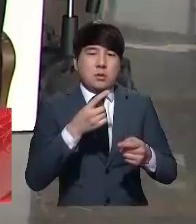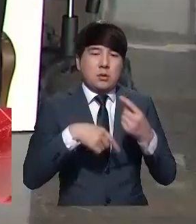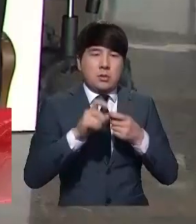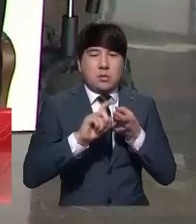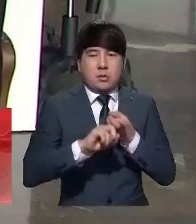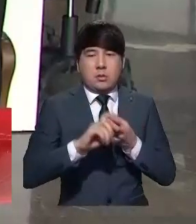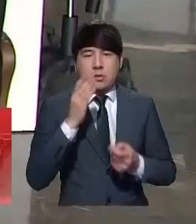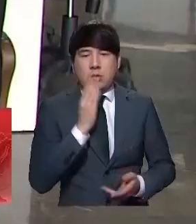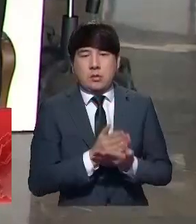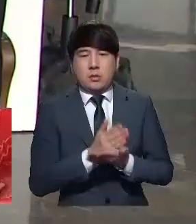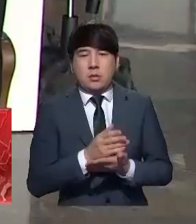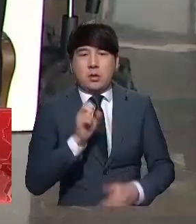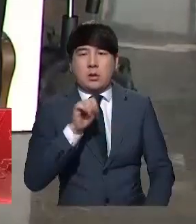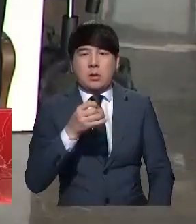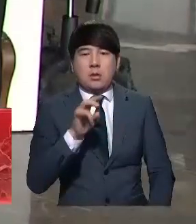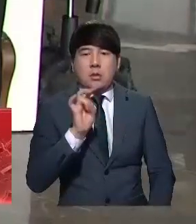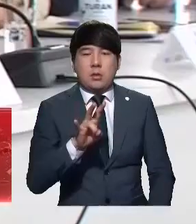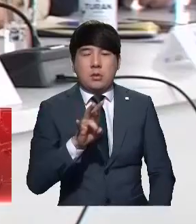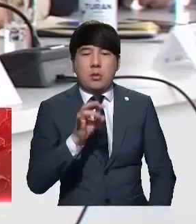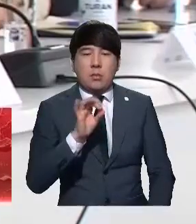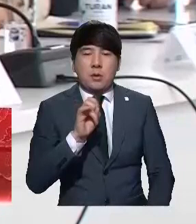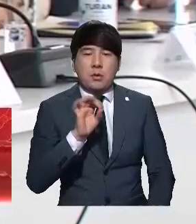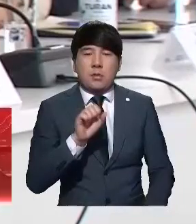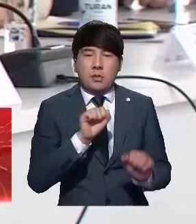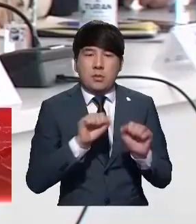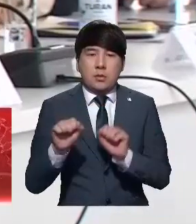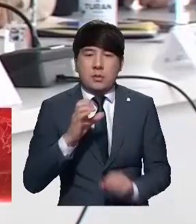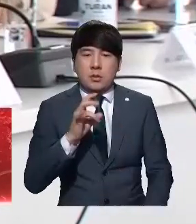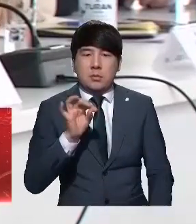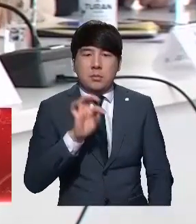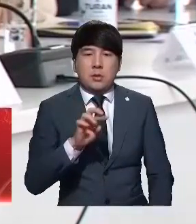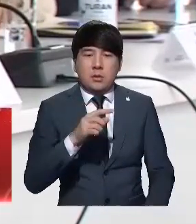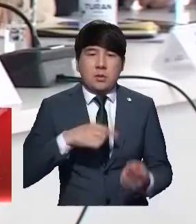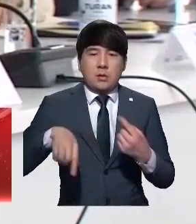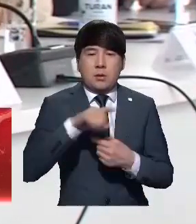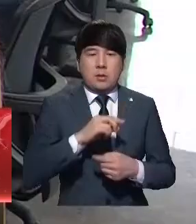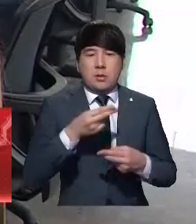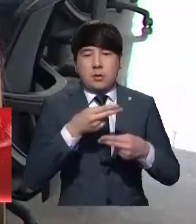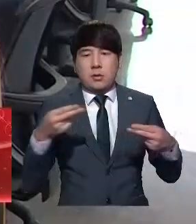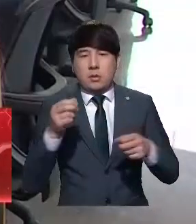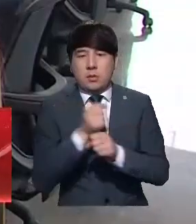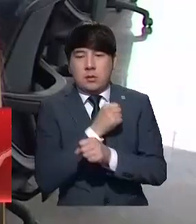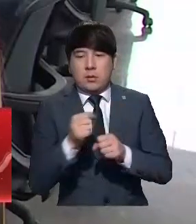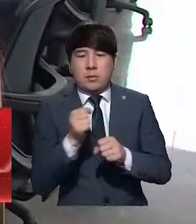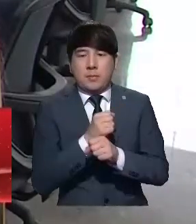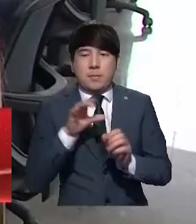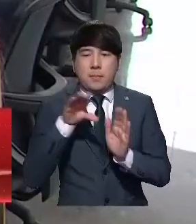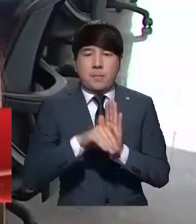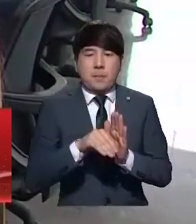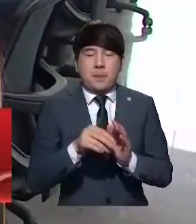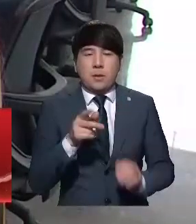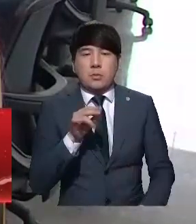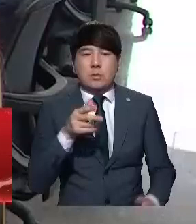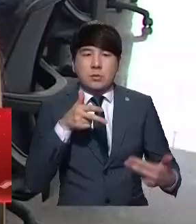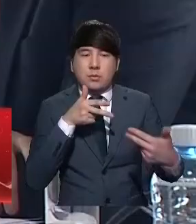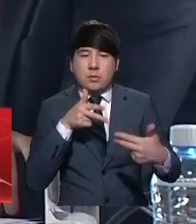вот правозащитница Айман Умарова предлагает ввести ограничения для СМИ при освещении материалов по теме насилия. По ее словам, некоторые журналисты, рассказывая